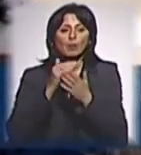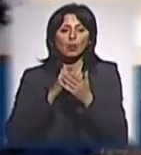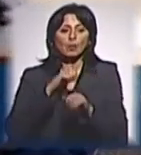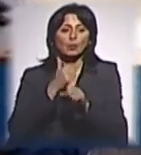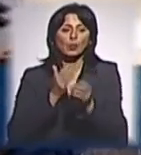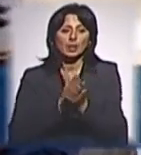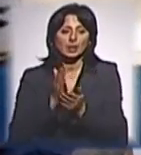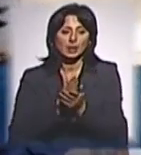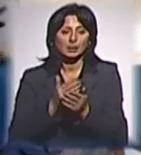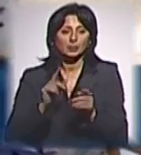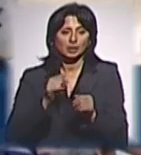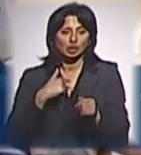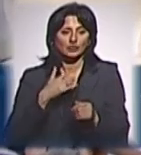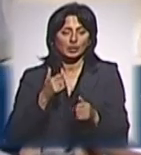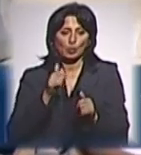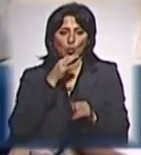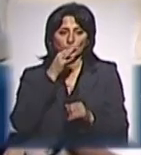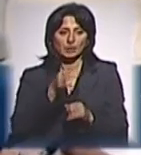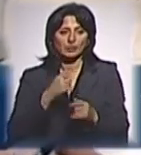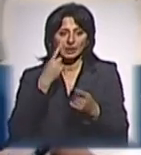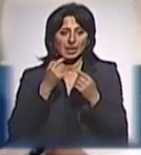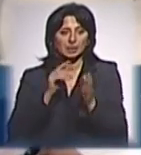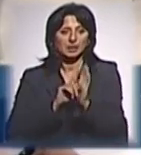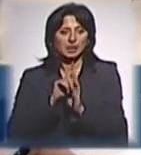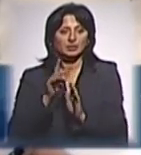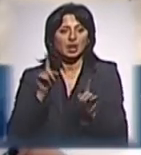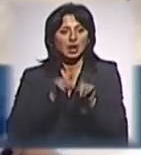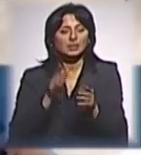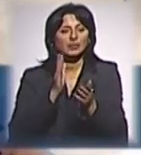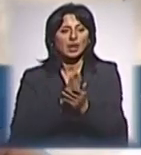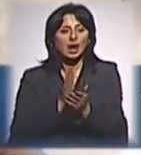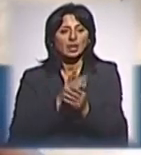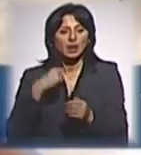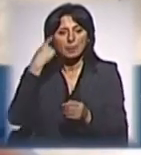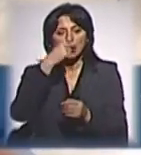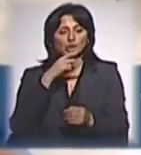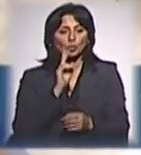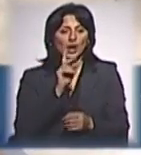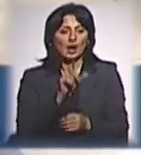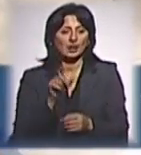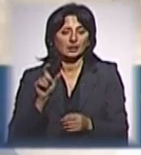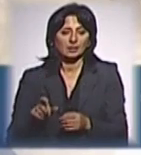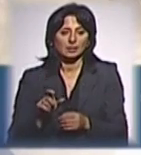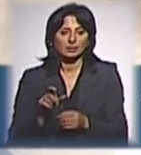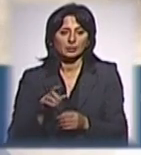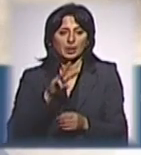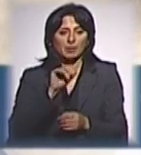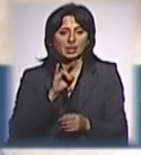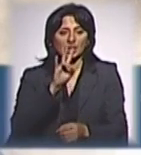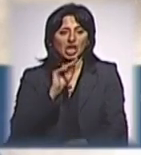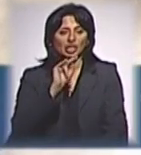პროგრამული პრიორიტეტებით და ჩვენთან მე როგორც გითხარით გადაცემის დასაწყისში ასევე არიან მაჟორიტარობის კანდიდატები,